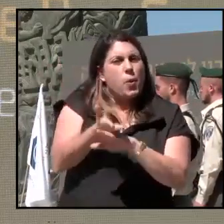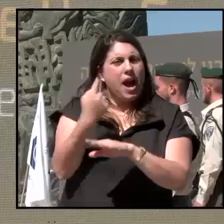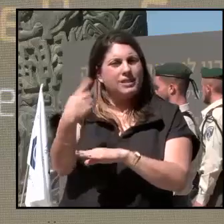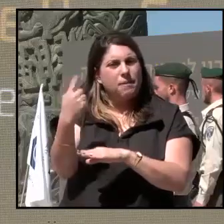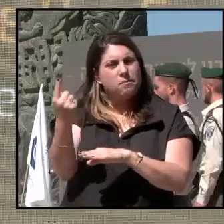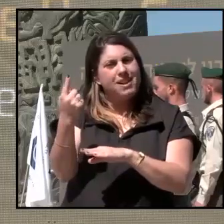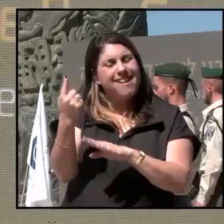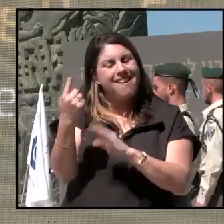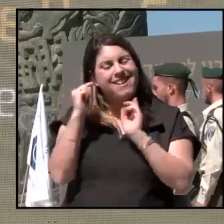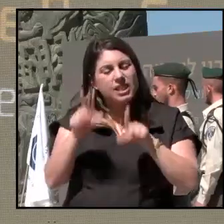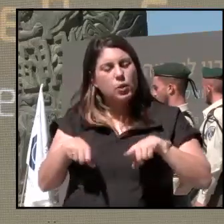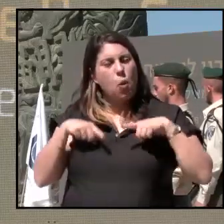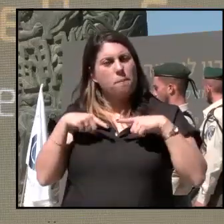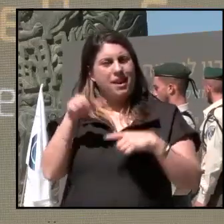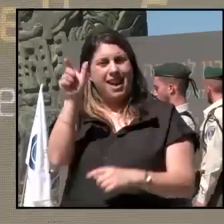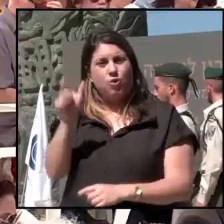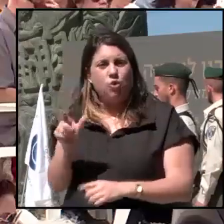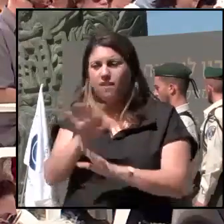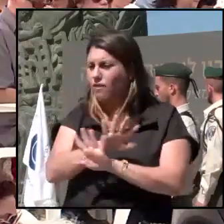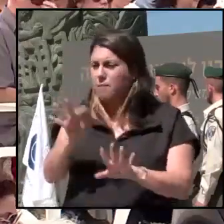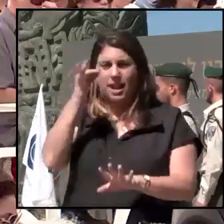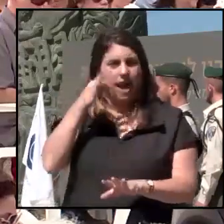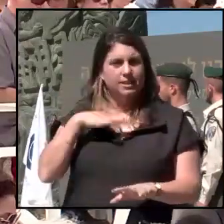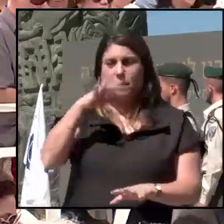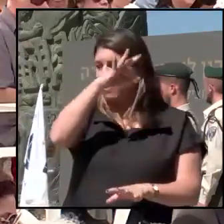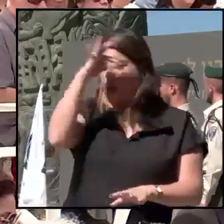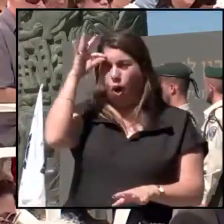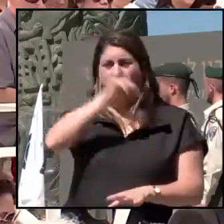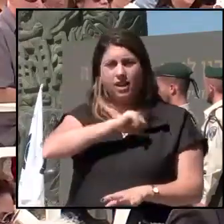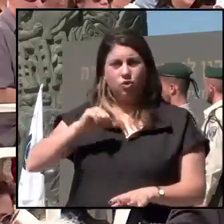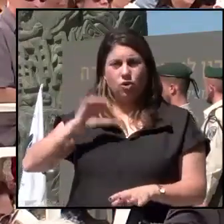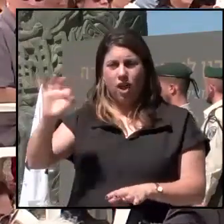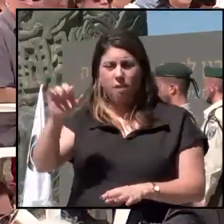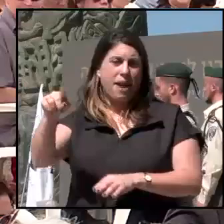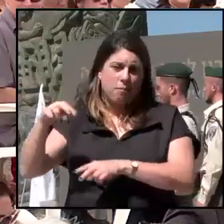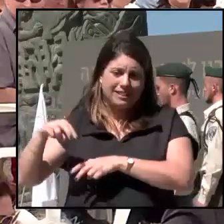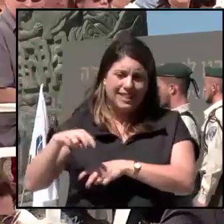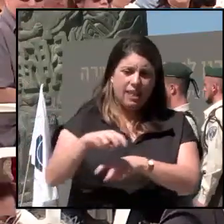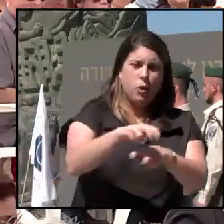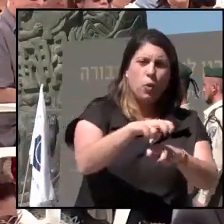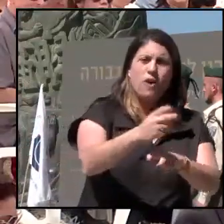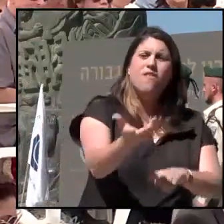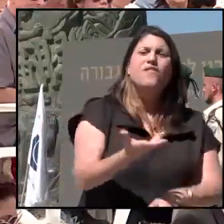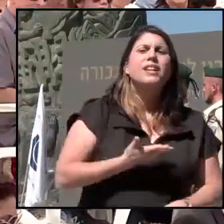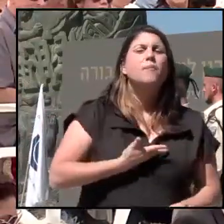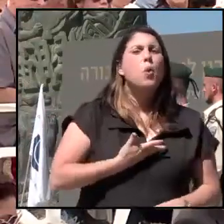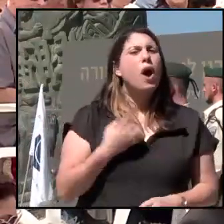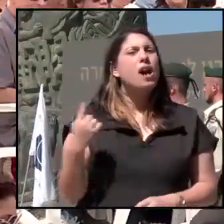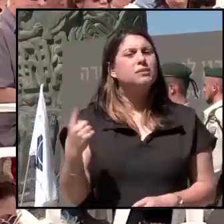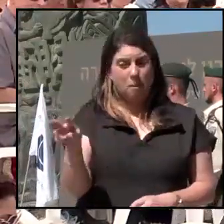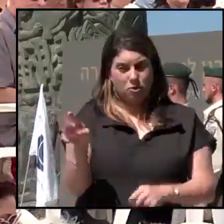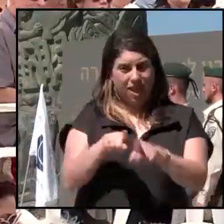הגבוהה ביותר, ומבלי לשים לב לגורלם האישי, הם צעדו קדימה וקיבלו על